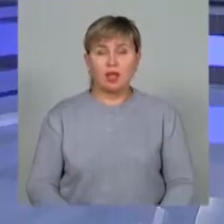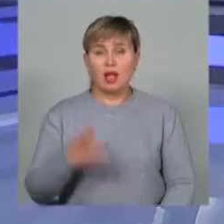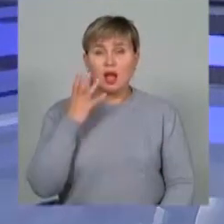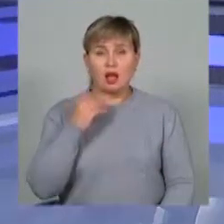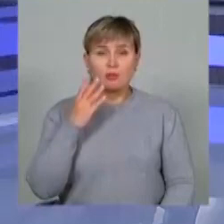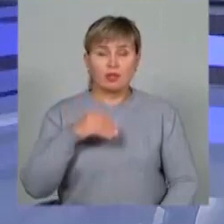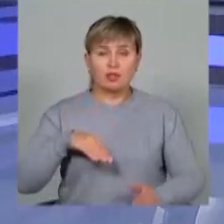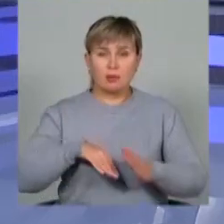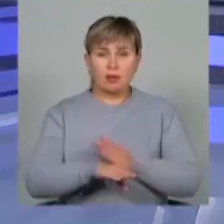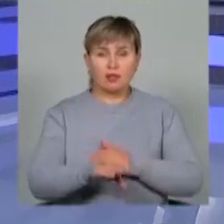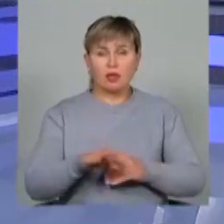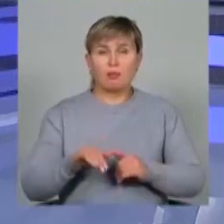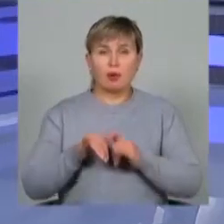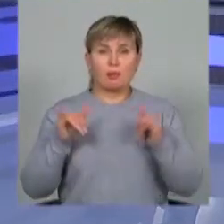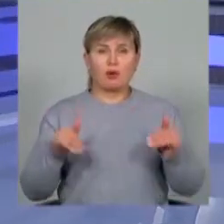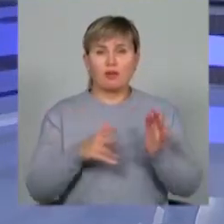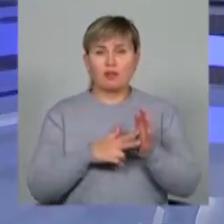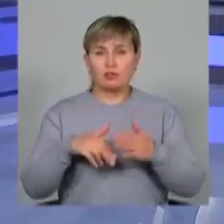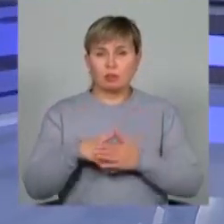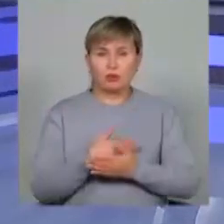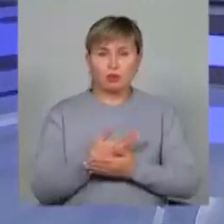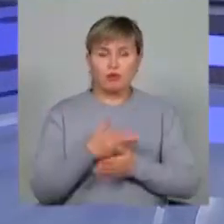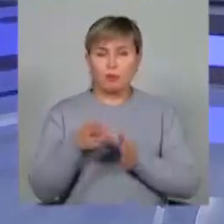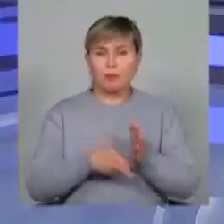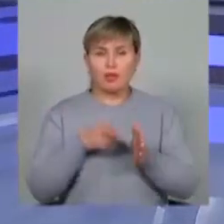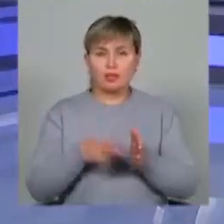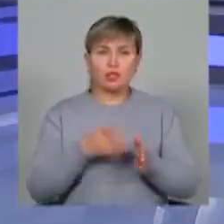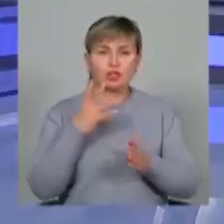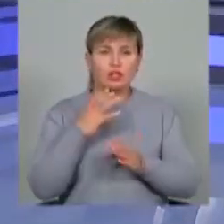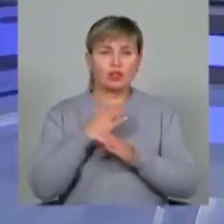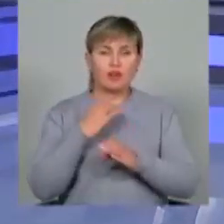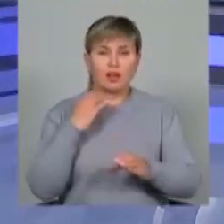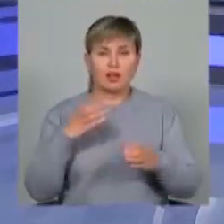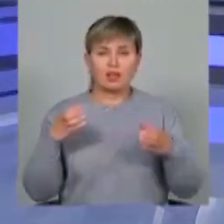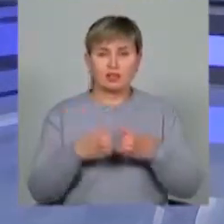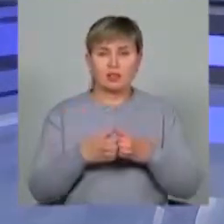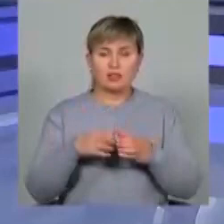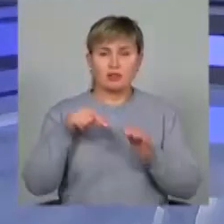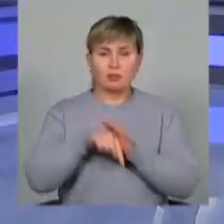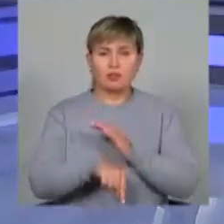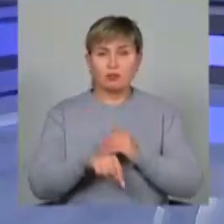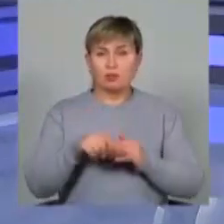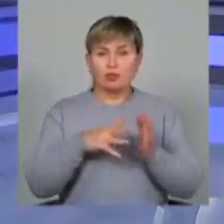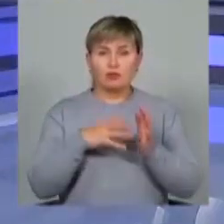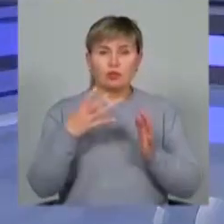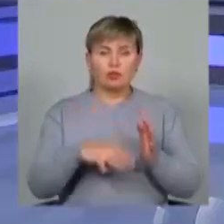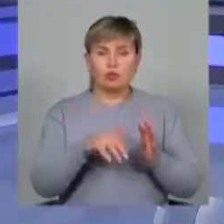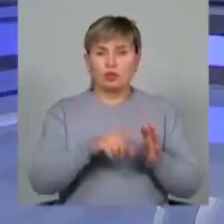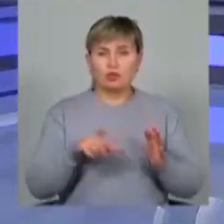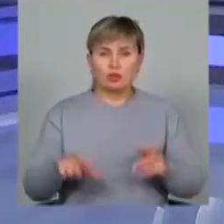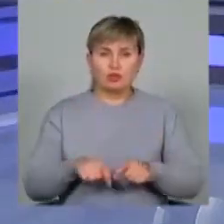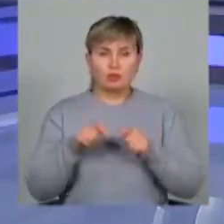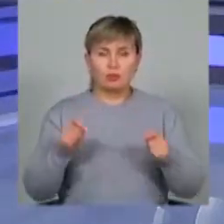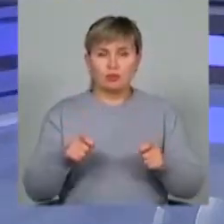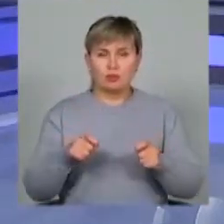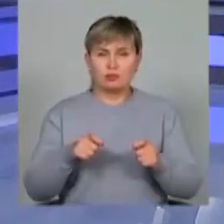Алматинский метрополитен пополнился 8 новыми поездами. 4-вагонные составы вместимостью 940 человек запустили на